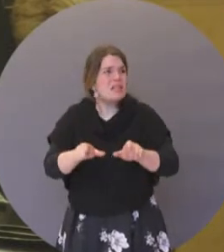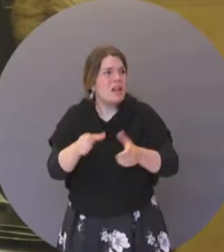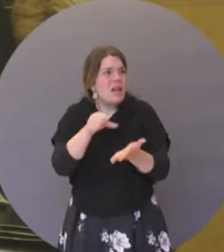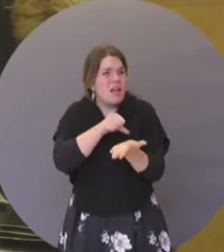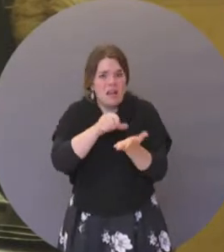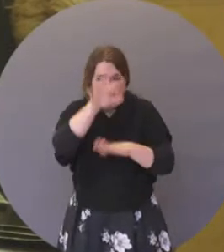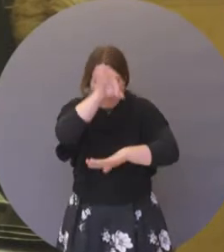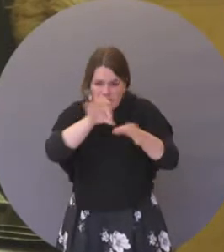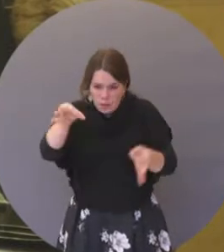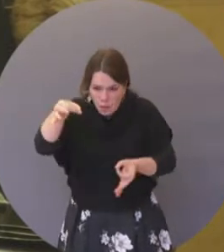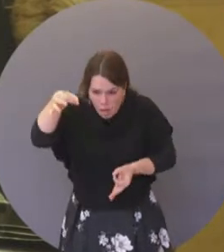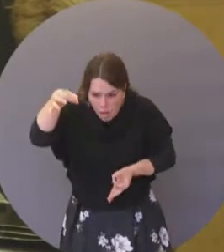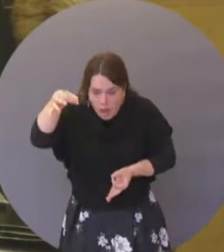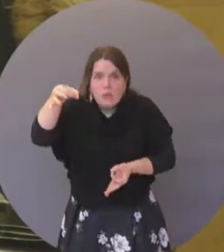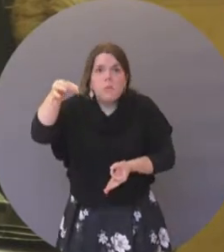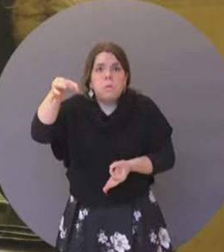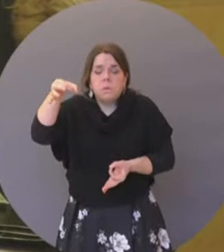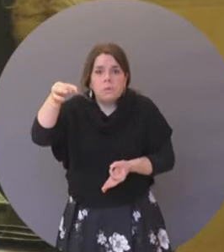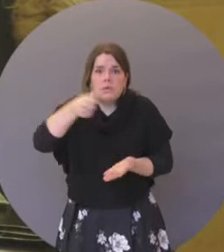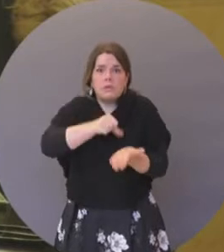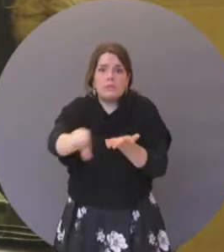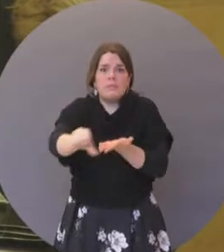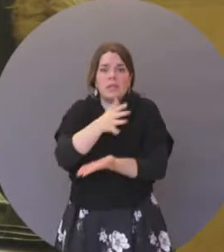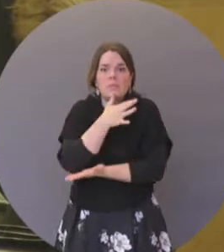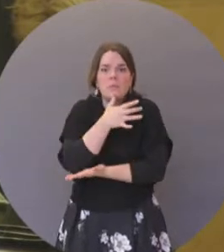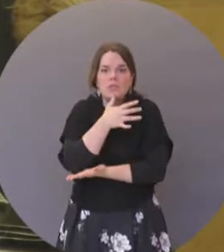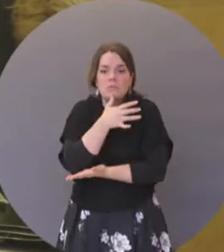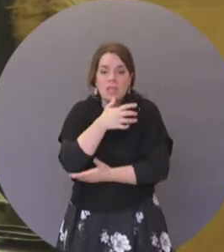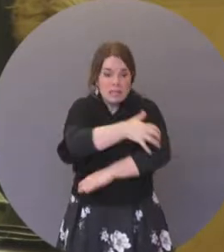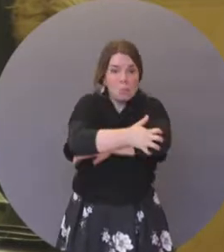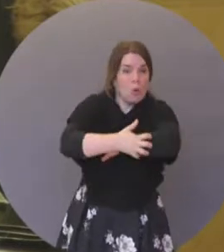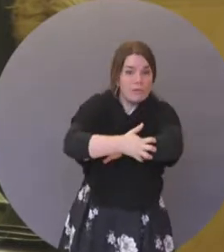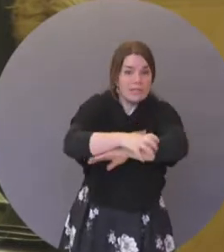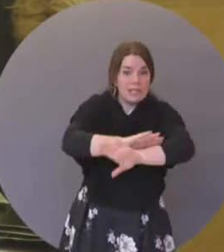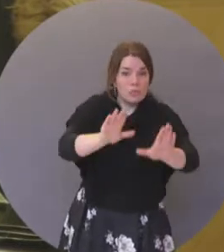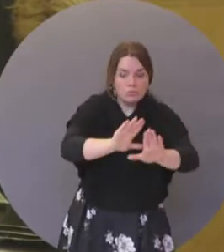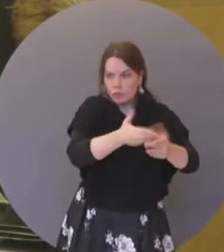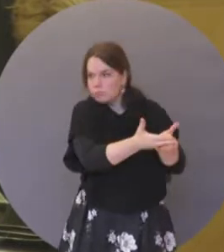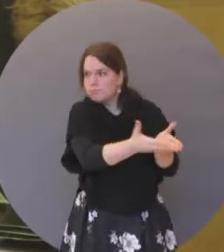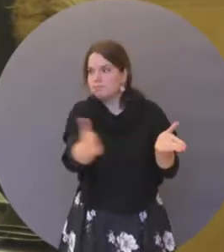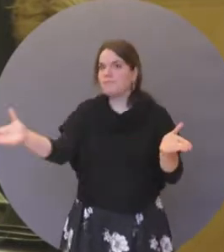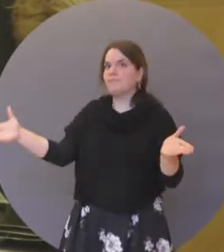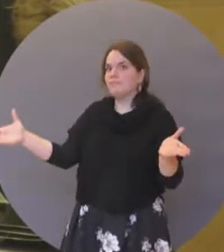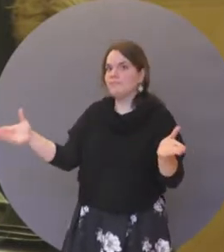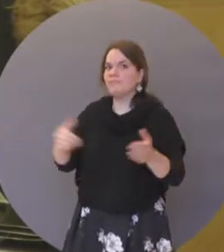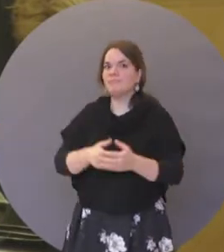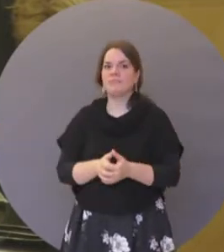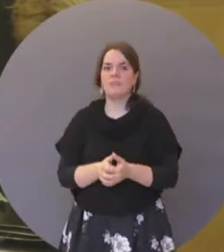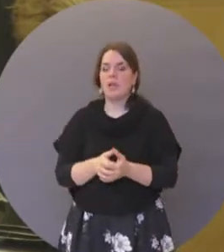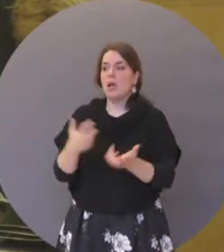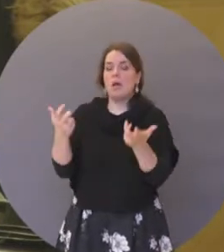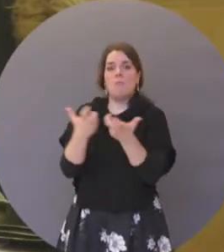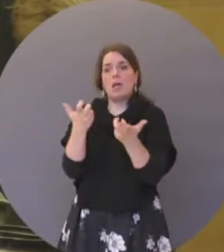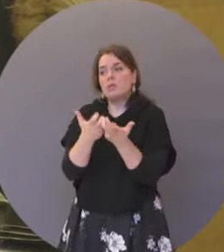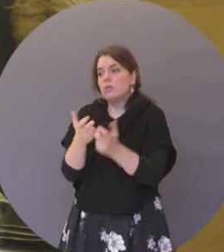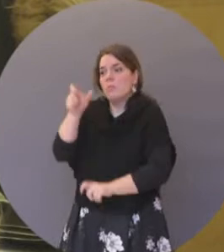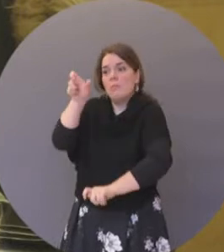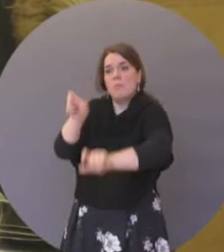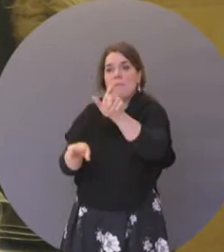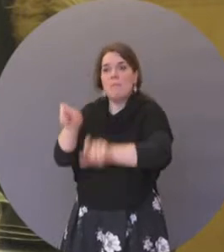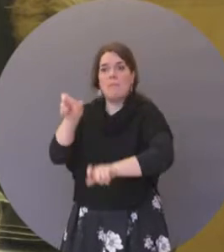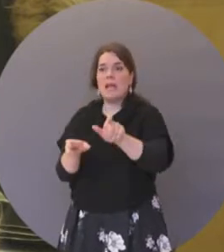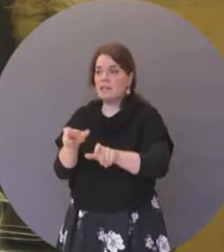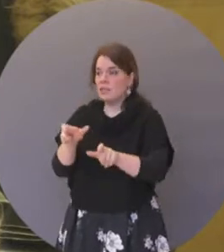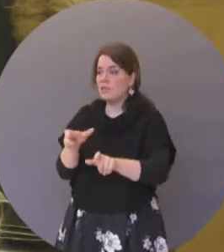leur facture et il ne s'agit pas seulement des plus pauvres le phénomène s'étend à celles et ceux qui se trouvent toujours en lisière